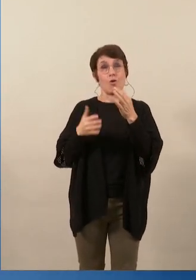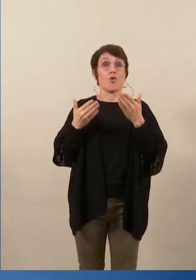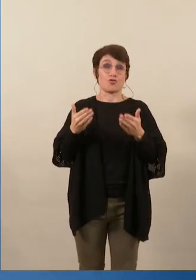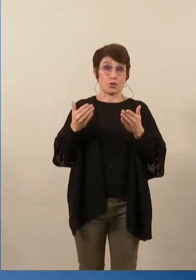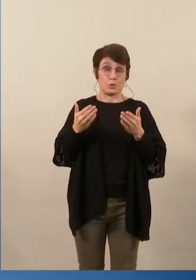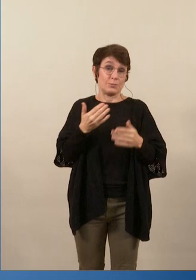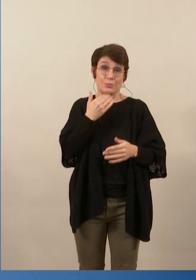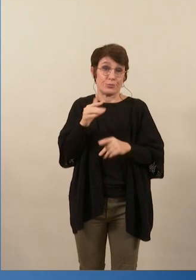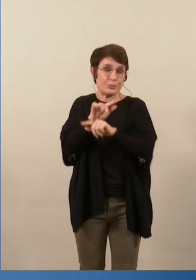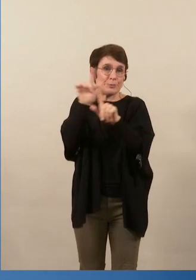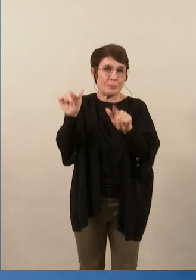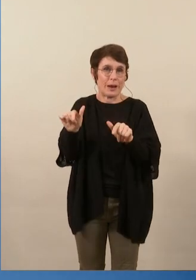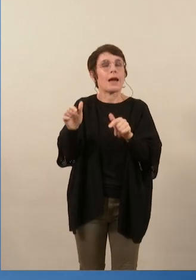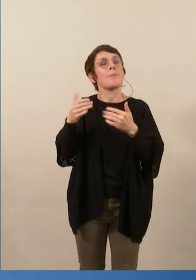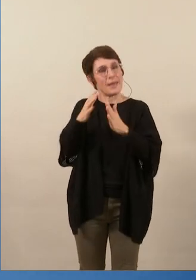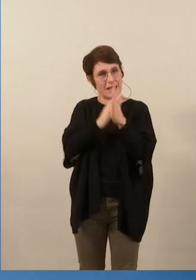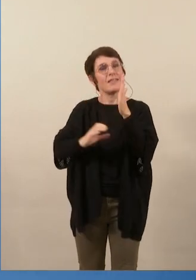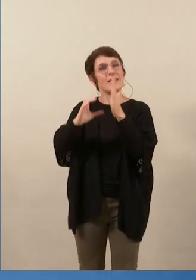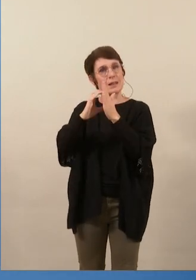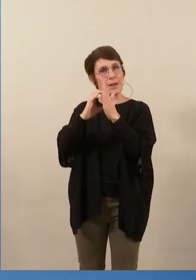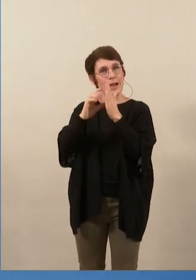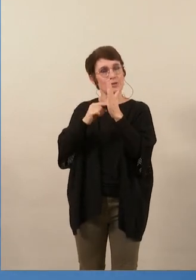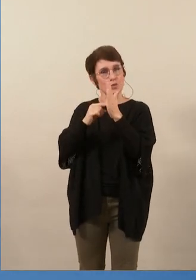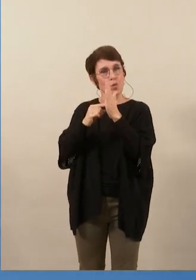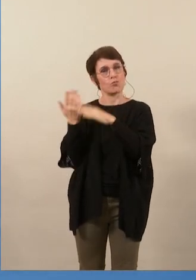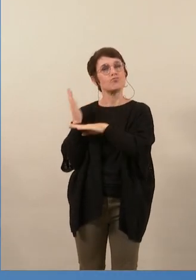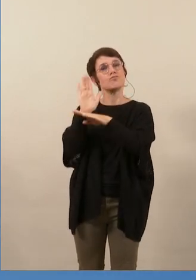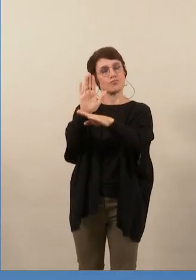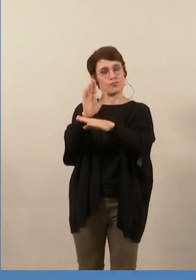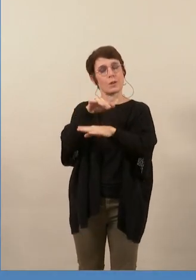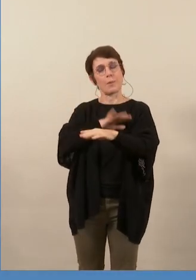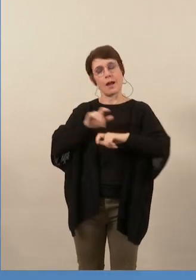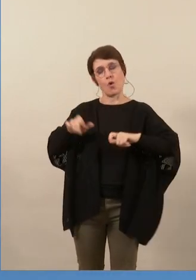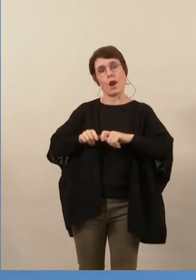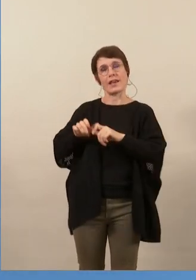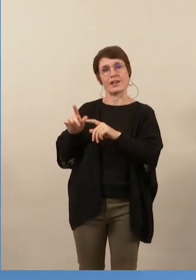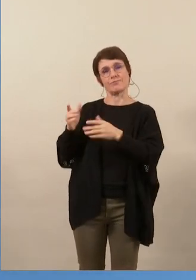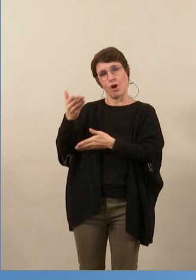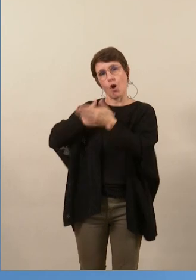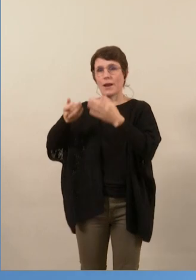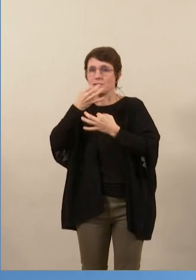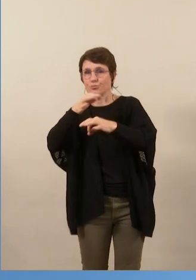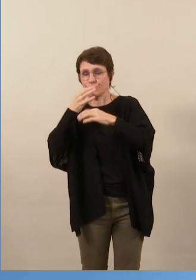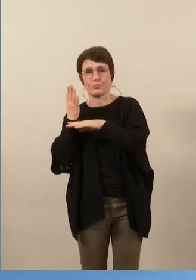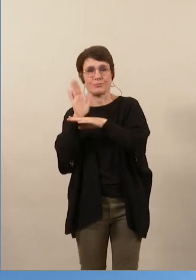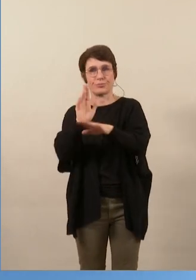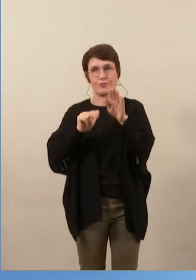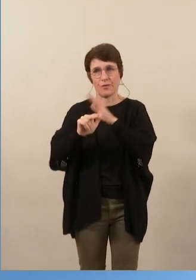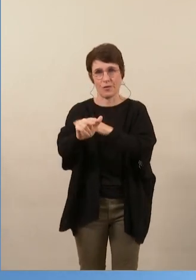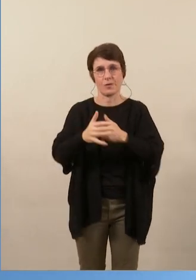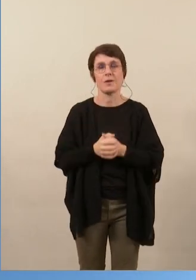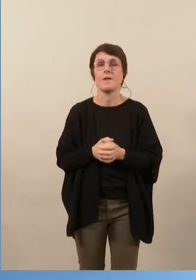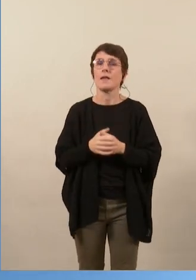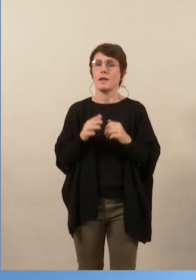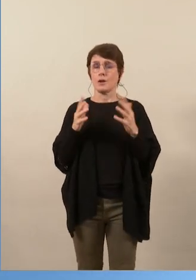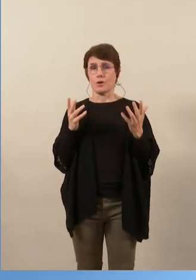aujourd'hui mais sa délibération sera euh porté par son collègue mais je salue d'ors et déjà le dispositif